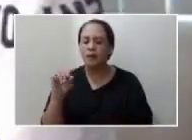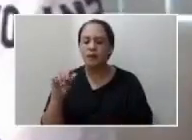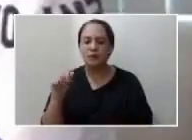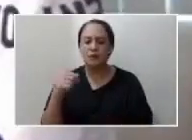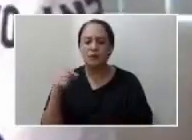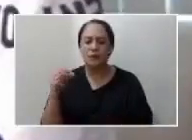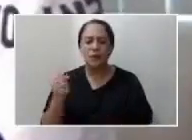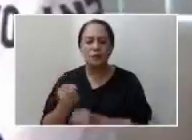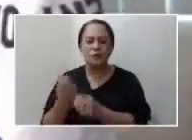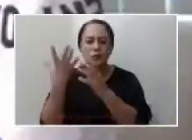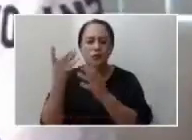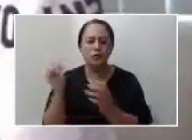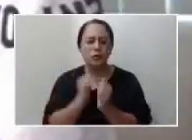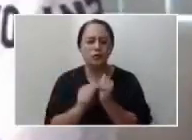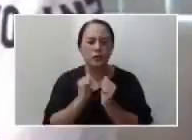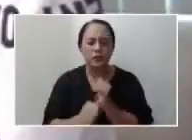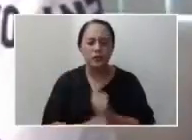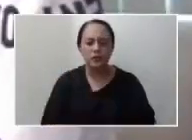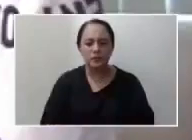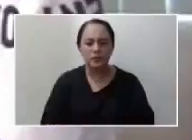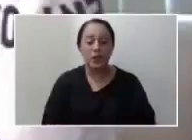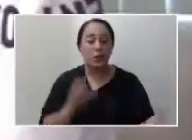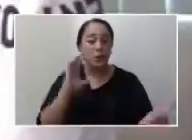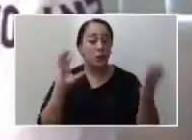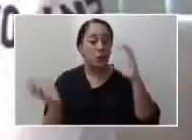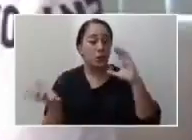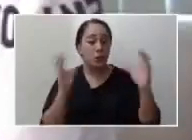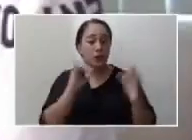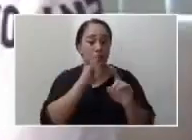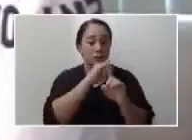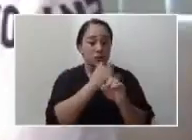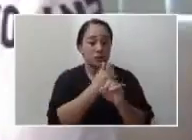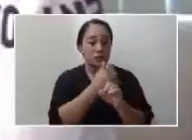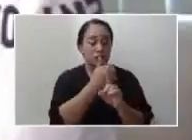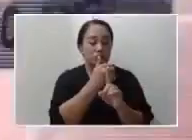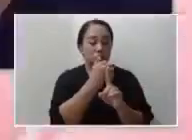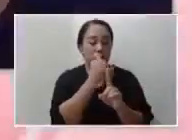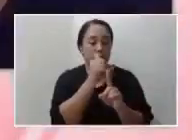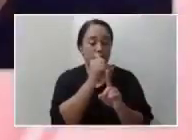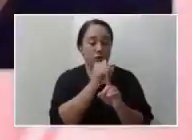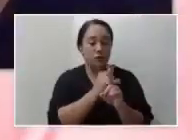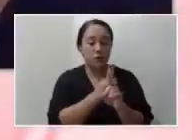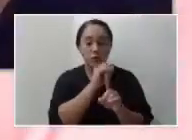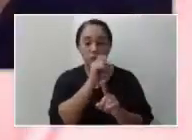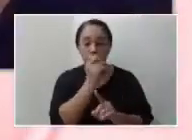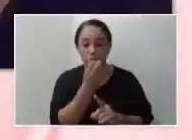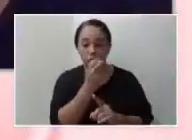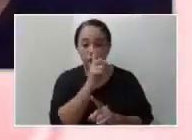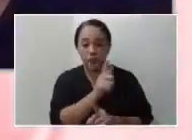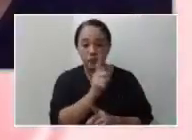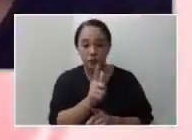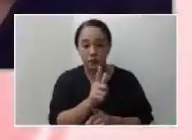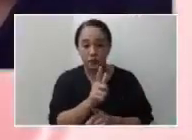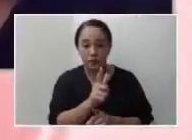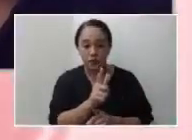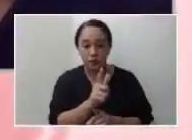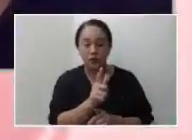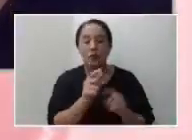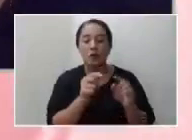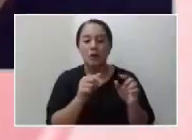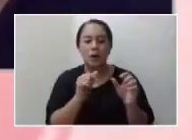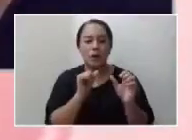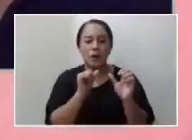pagsabog. Sa kasalukuyan, itong eruption naman ngayong taon, dahil marami ng gas ang inilabas, ay hindi